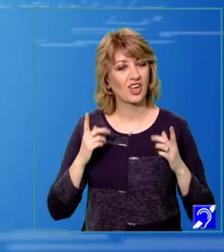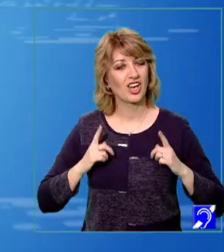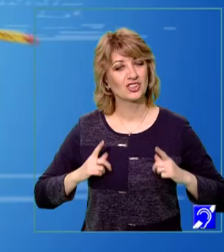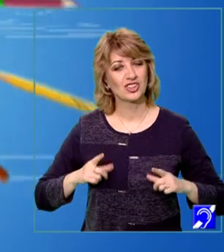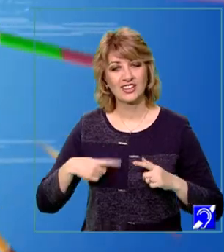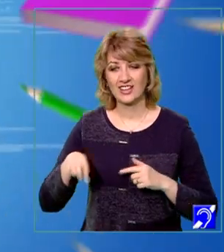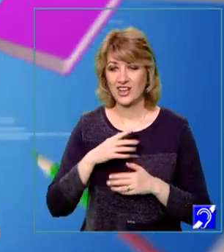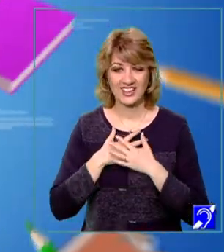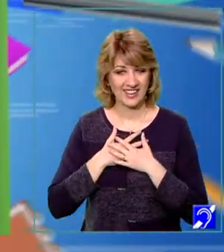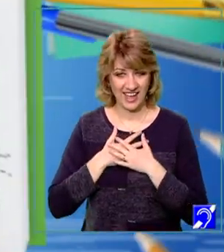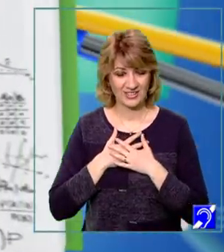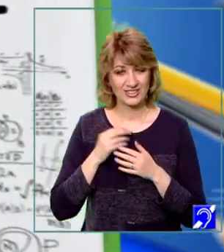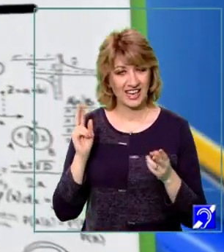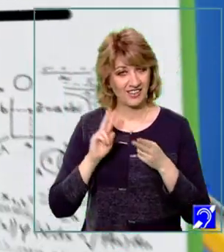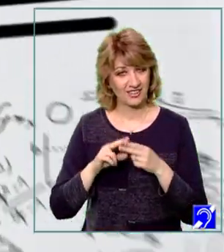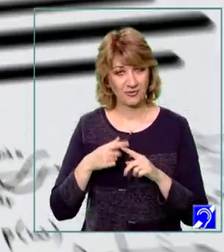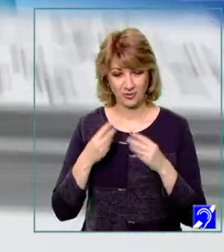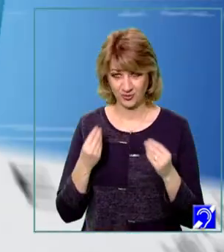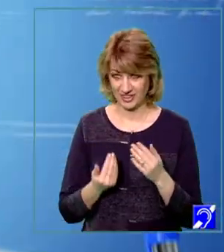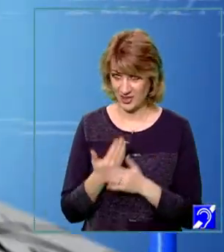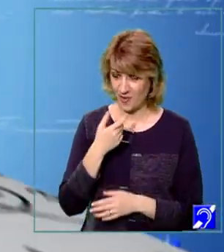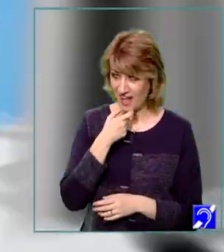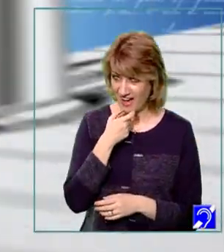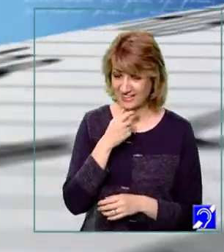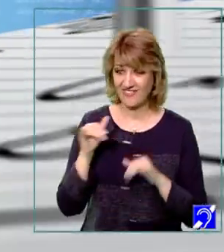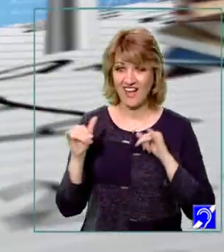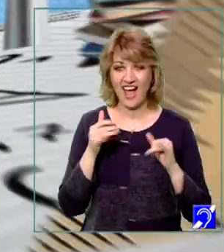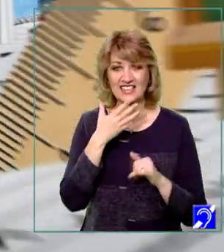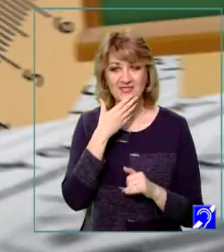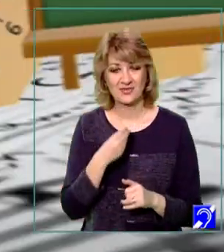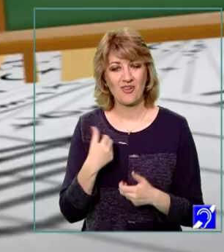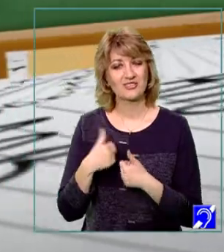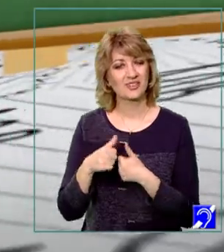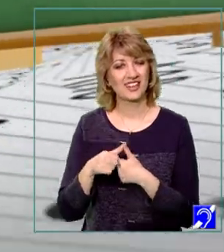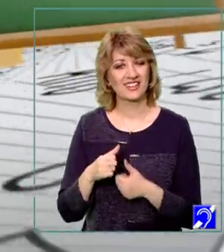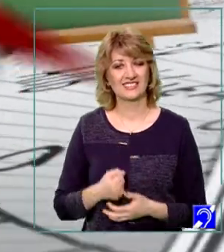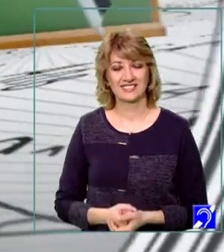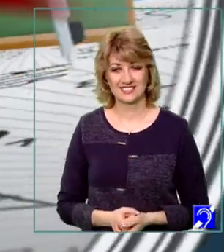alături de cei dragi și să ne revedem cu bine în noul an. Vacanță frumoasă, prieteni!